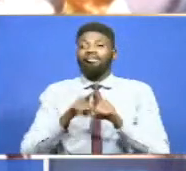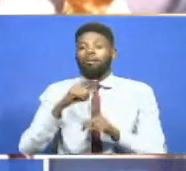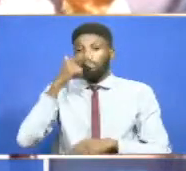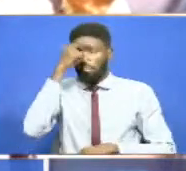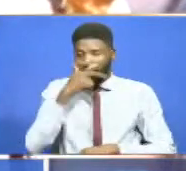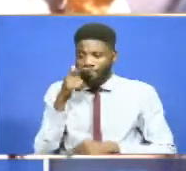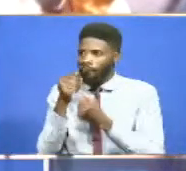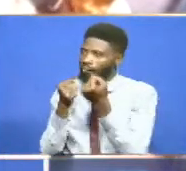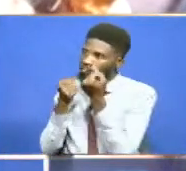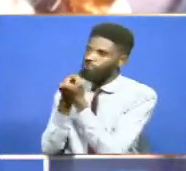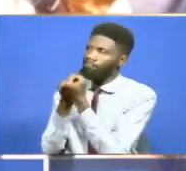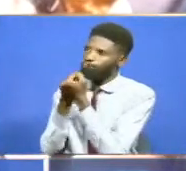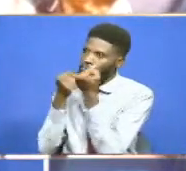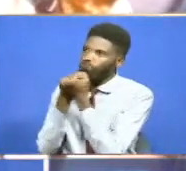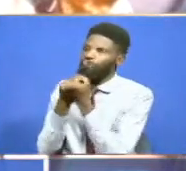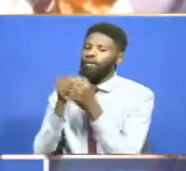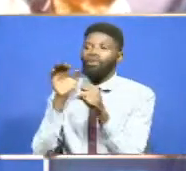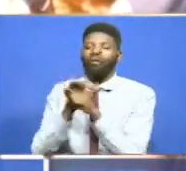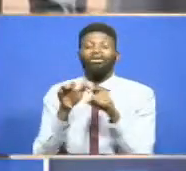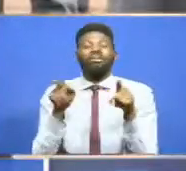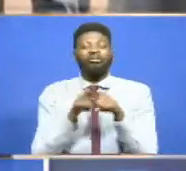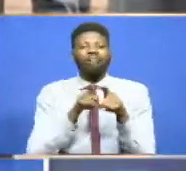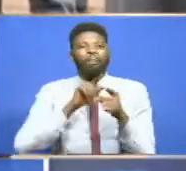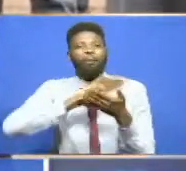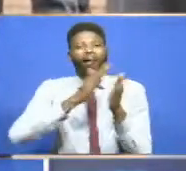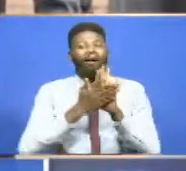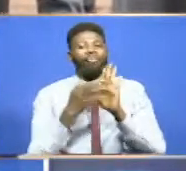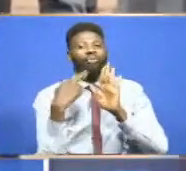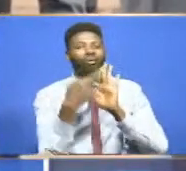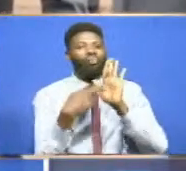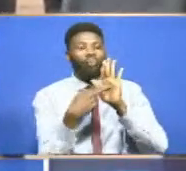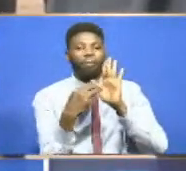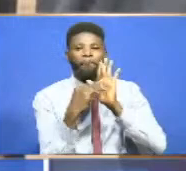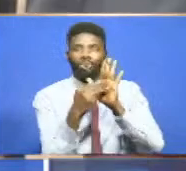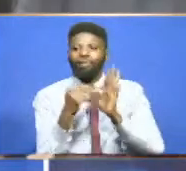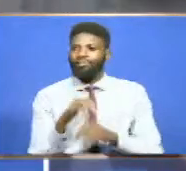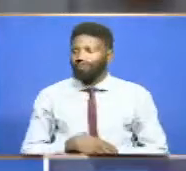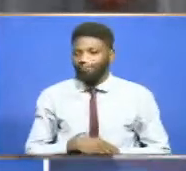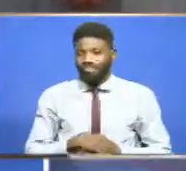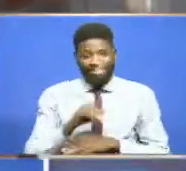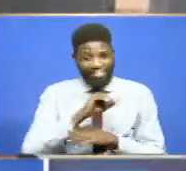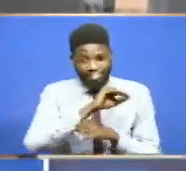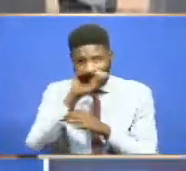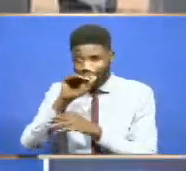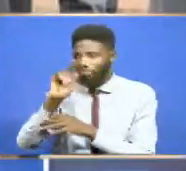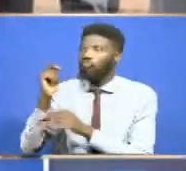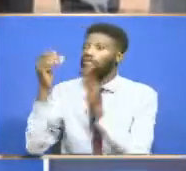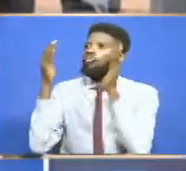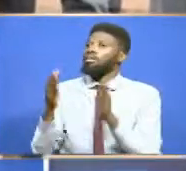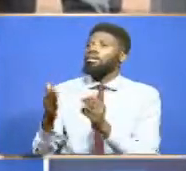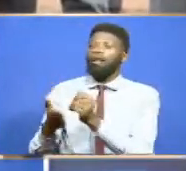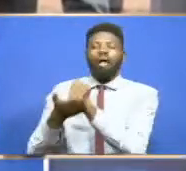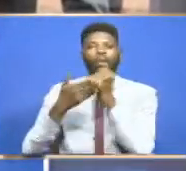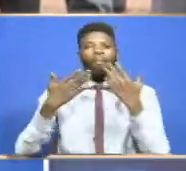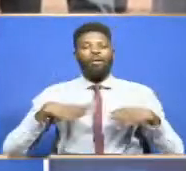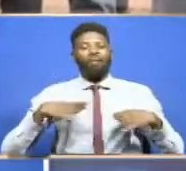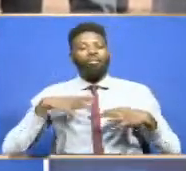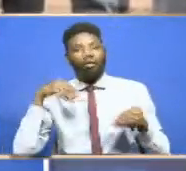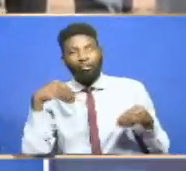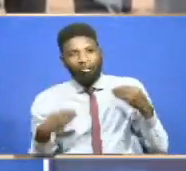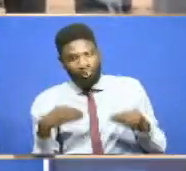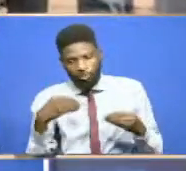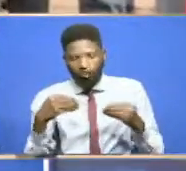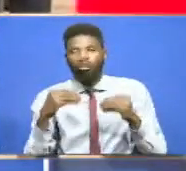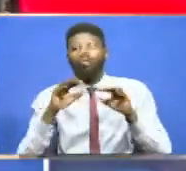of support and they have acted as role models. Alitoa wito kwa Wakenya wajitolee kuwasaidia watu walio na ulemavu katika